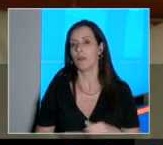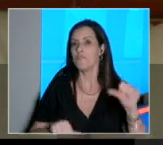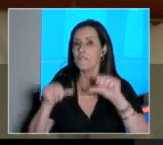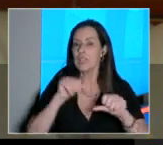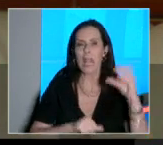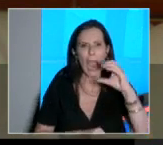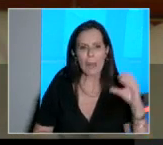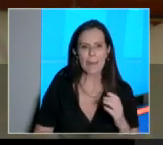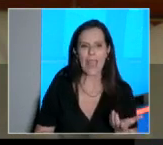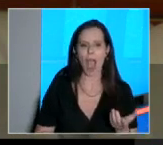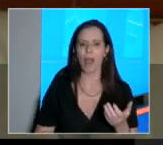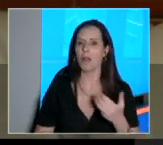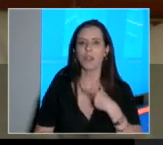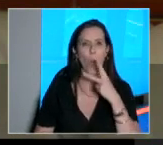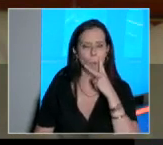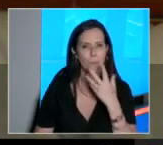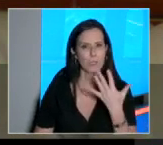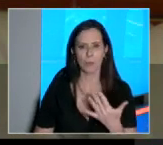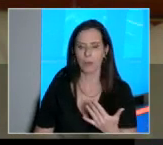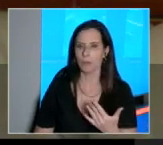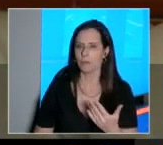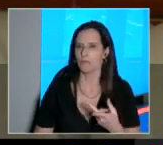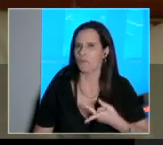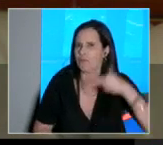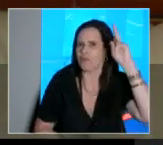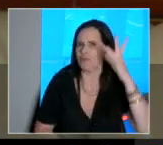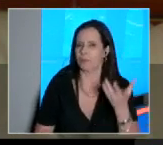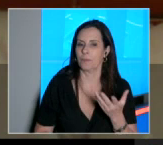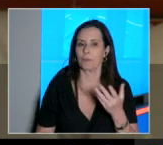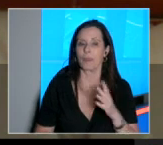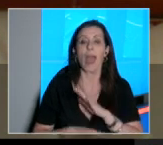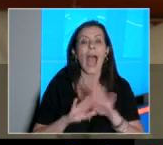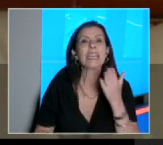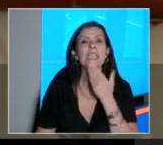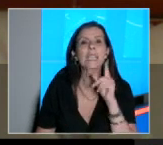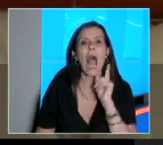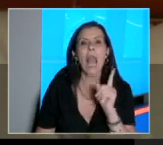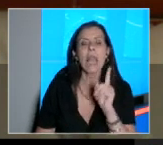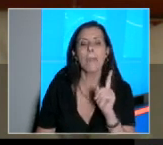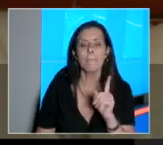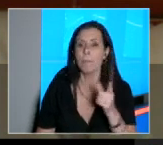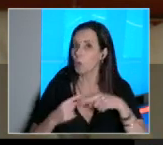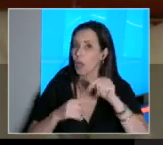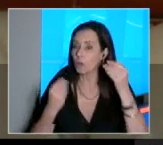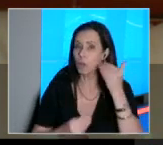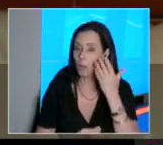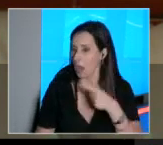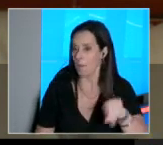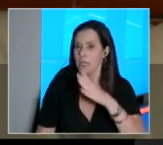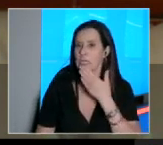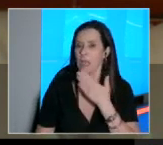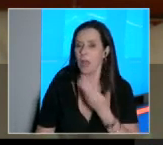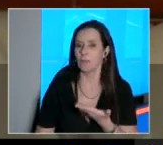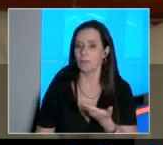בפיזיקה, כימיה, אנחנו רואים מספר דו-ספרתי, כלומר, רק הישראלים במחלקות הכי טובות בארצות הברית,